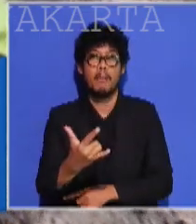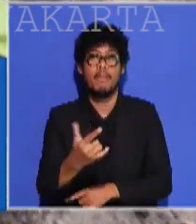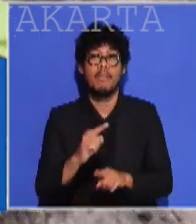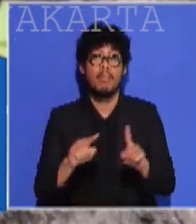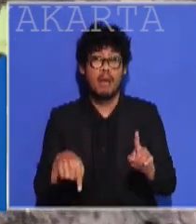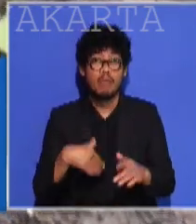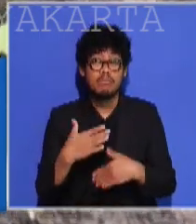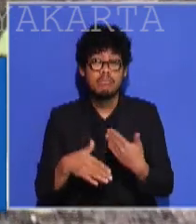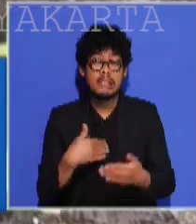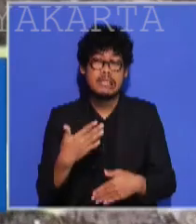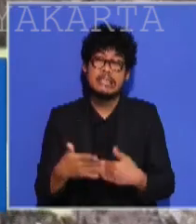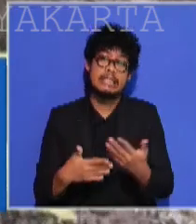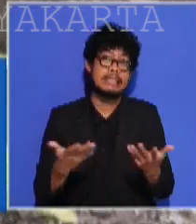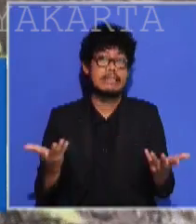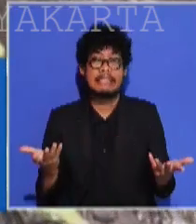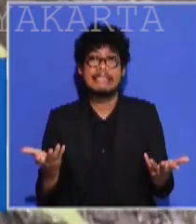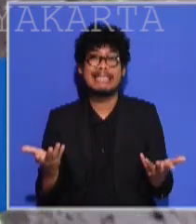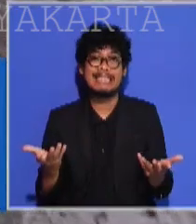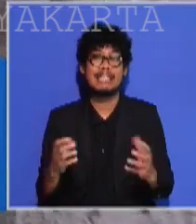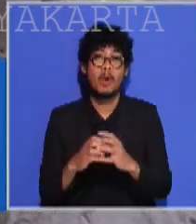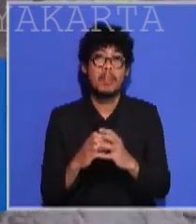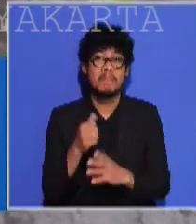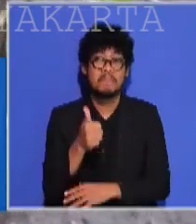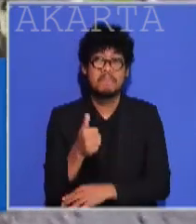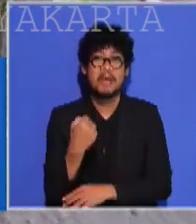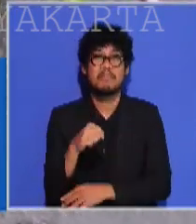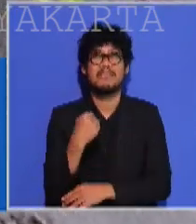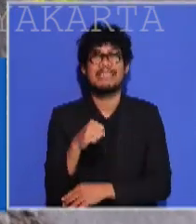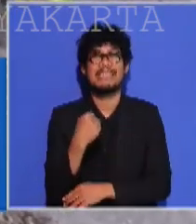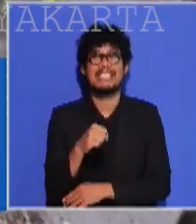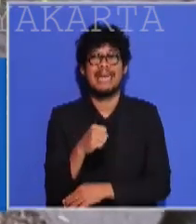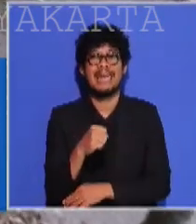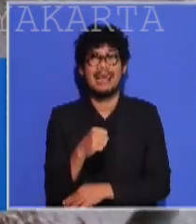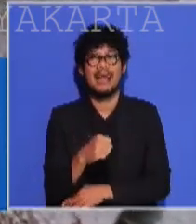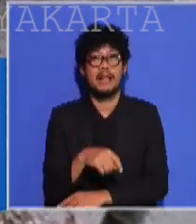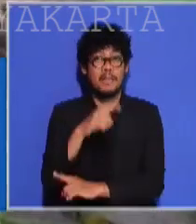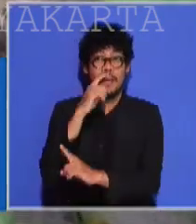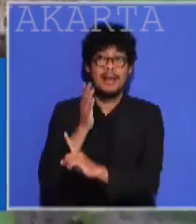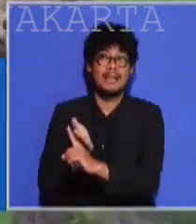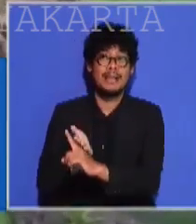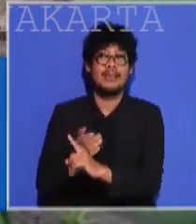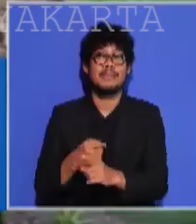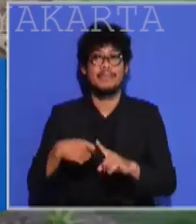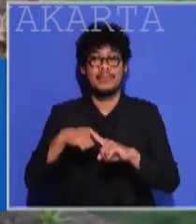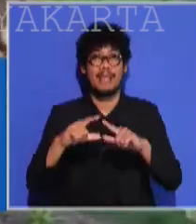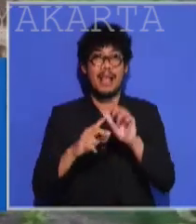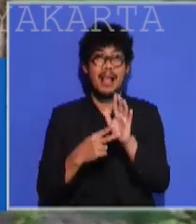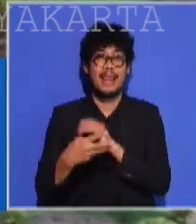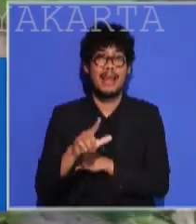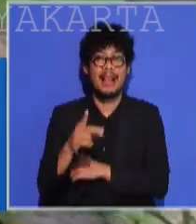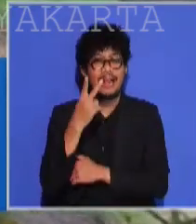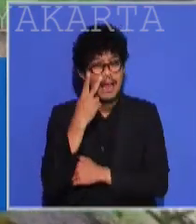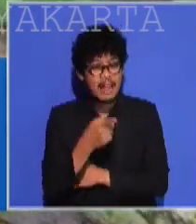kawontenan taneman boten kados ingkang dipun ajab. Ewas manten, Pak Kancil ugi tetep ngrimat taneman tomatipun kanthi